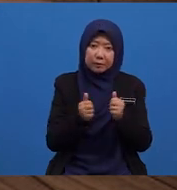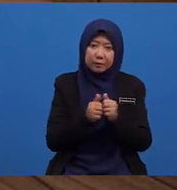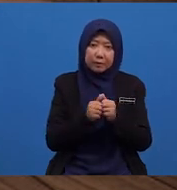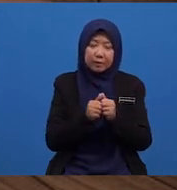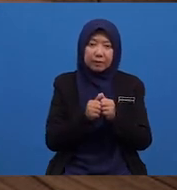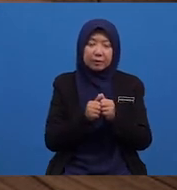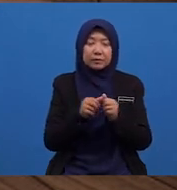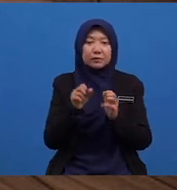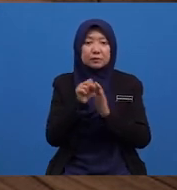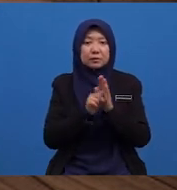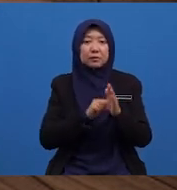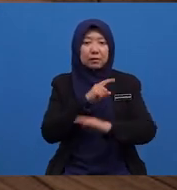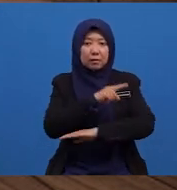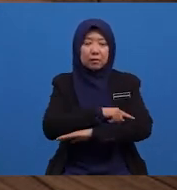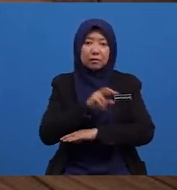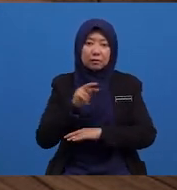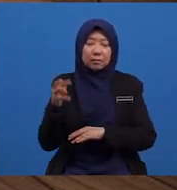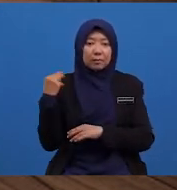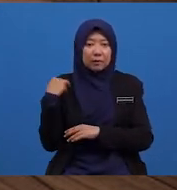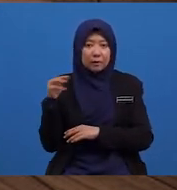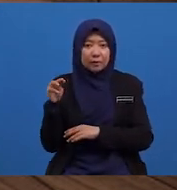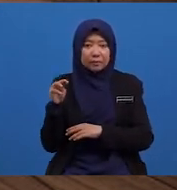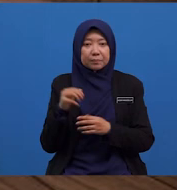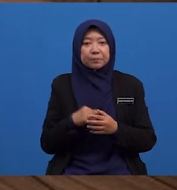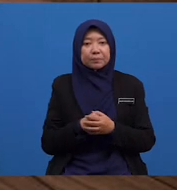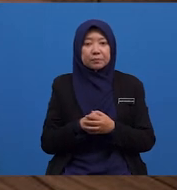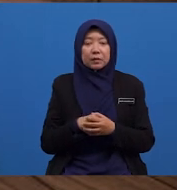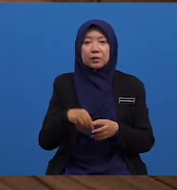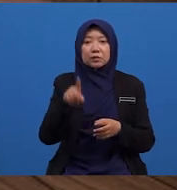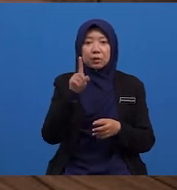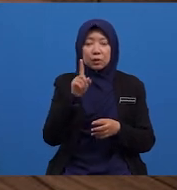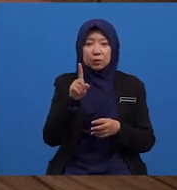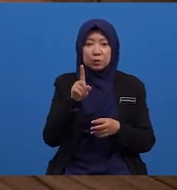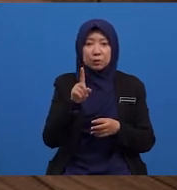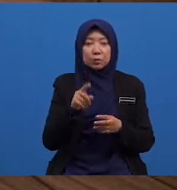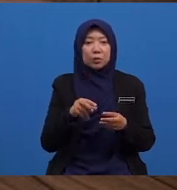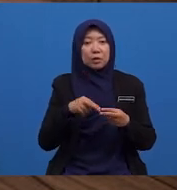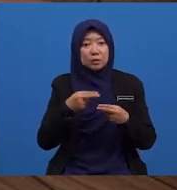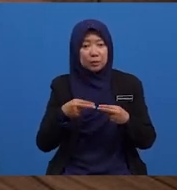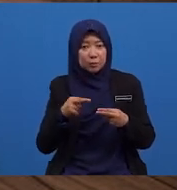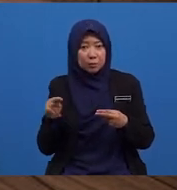kehidupan seharian mereka. Peribahasa merupakan rangkuman simpulan bahasa,